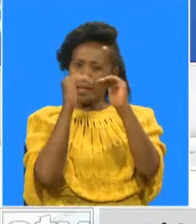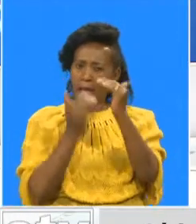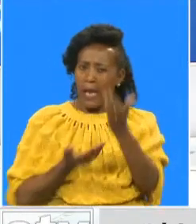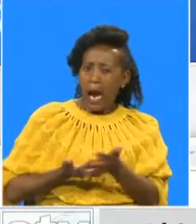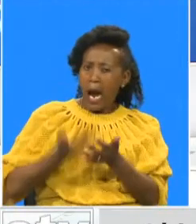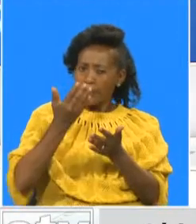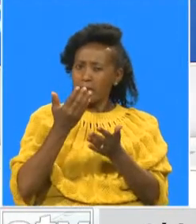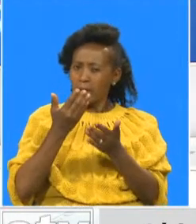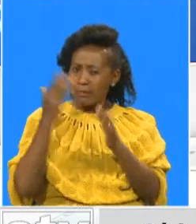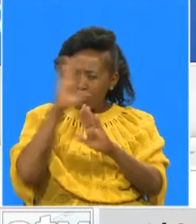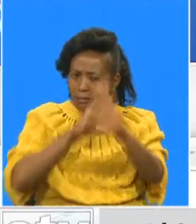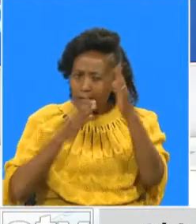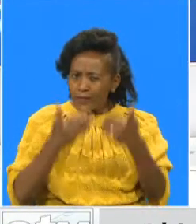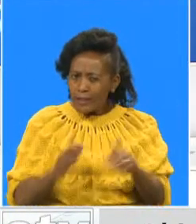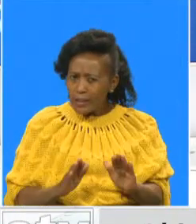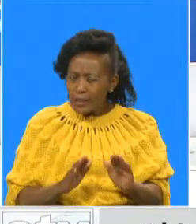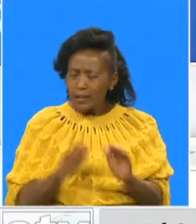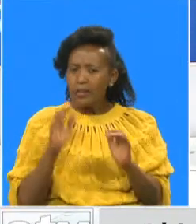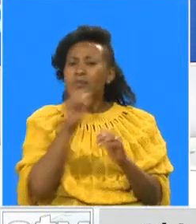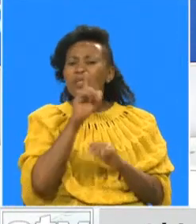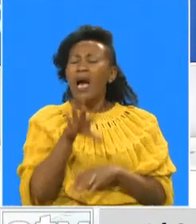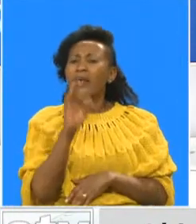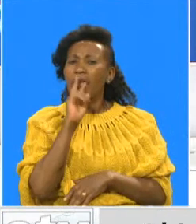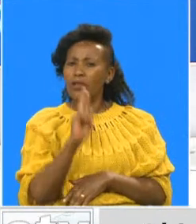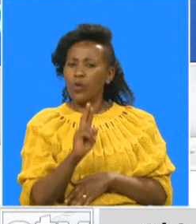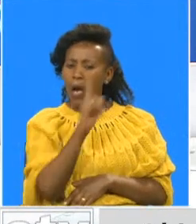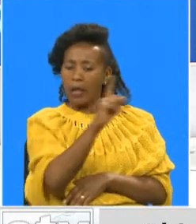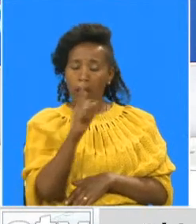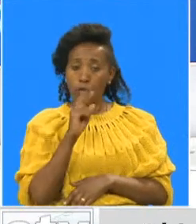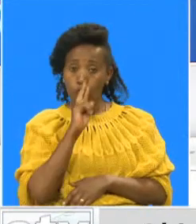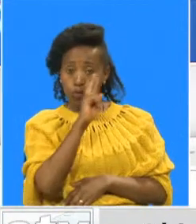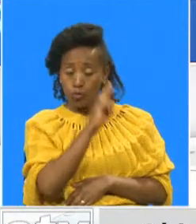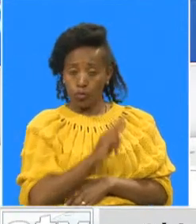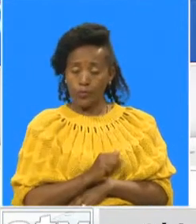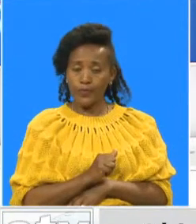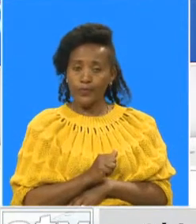ጉዳት ገምግማችሁታል? ምን አገኛችሁ? አዎ፣ ለዚህ ነው አሁን አንዳንዶች